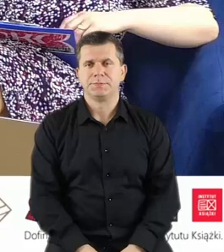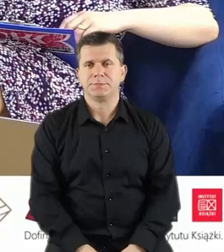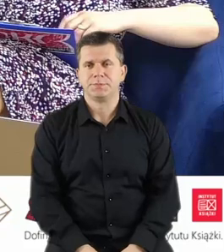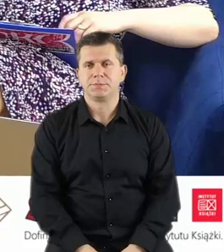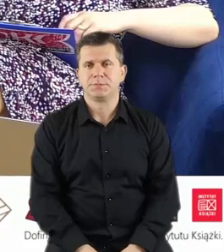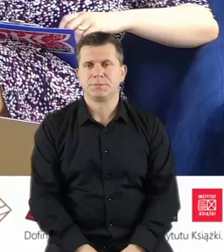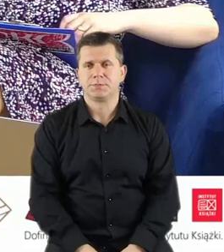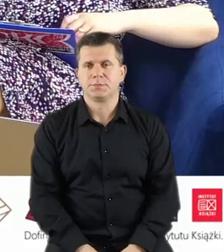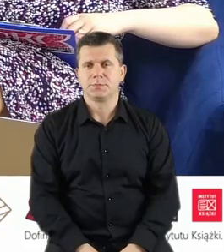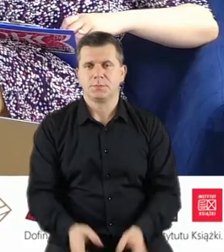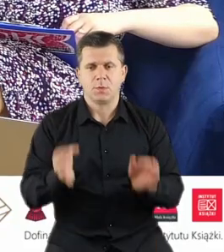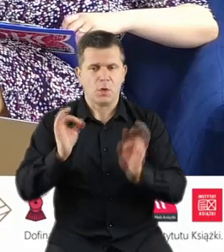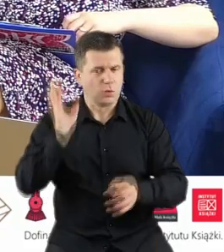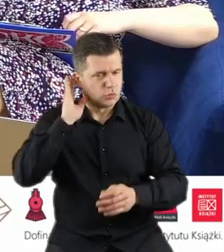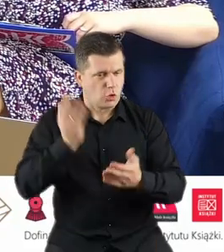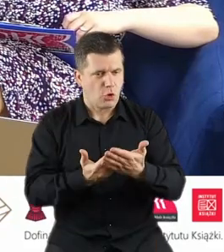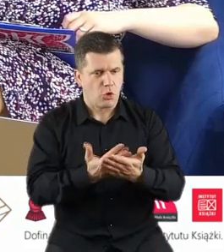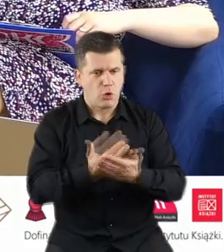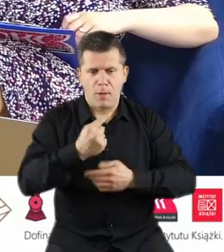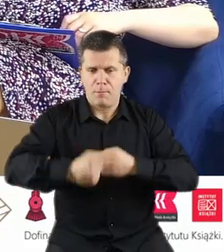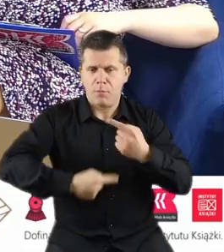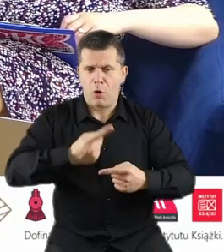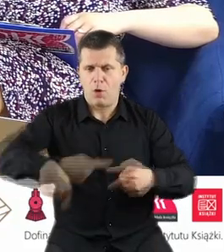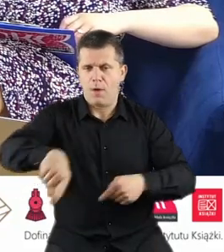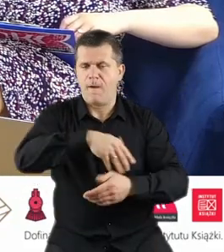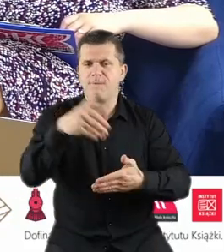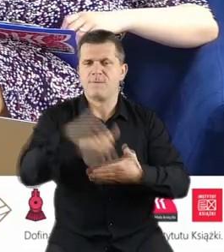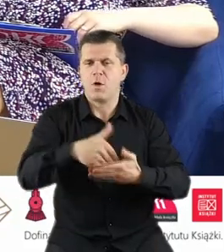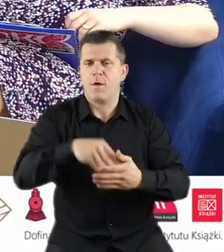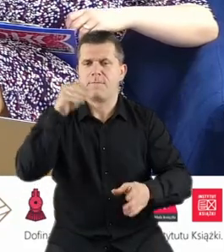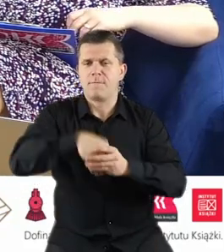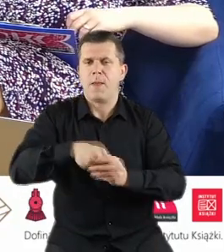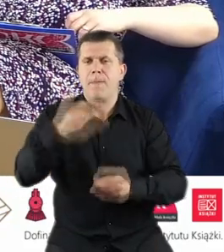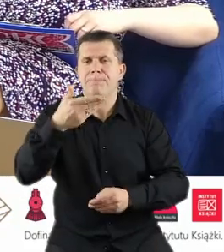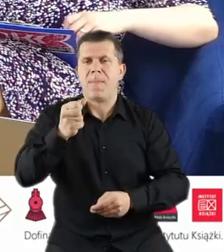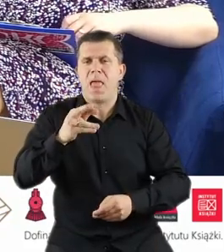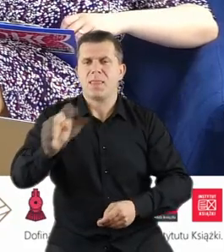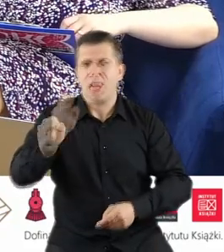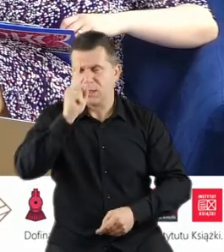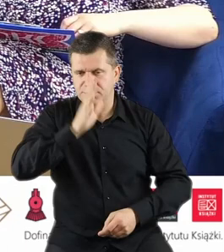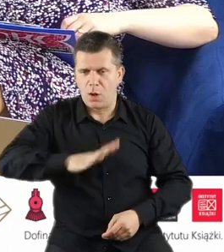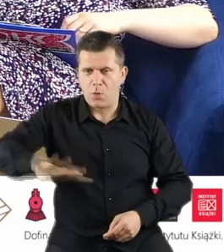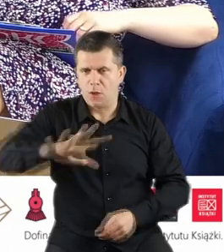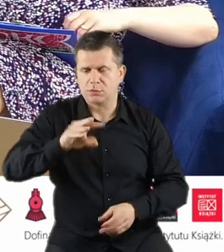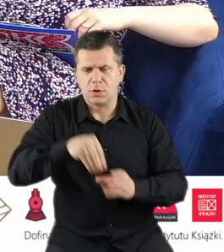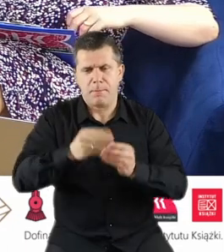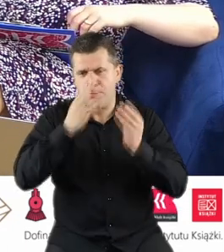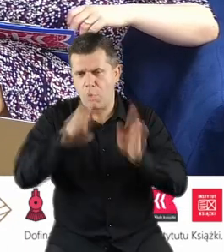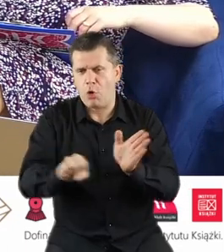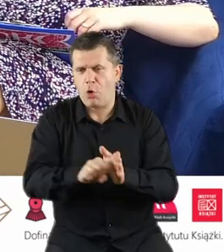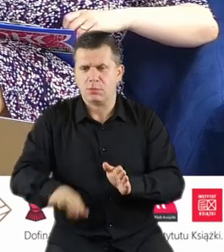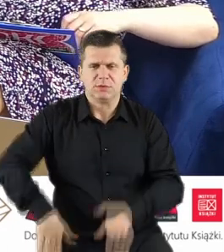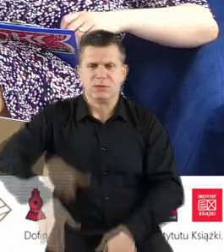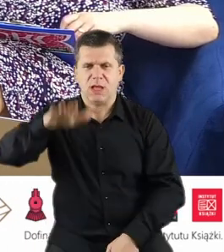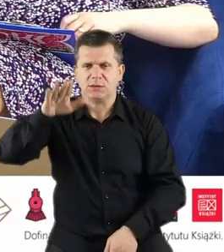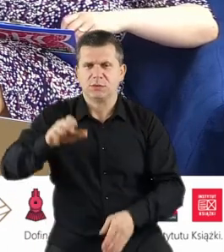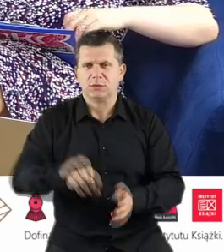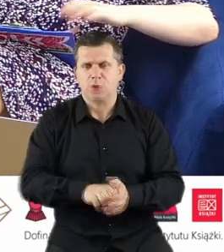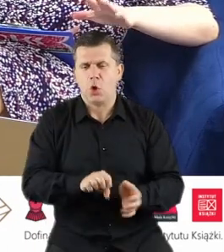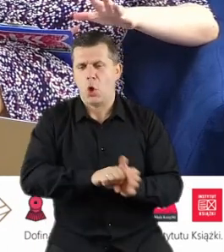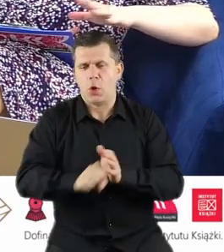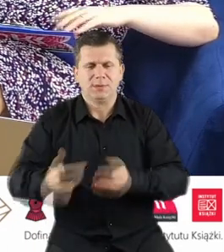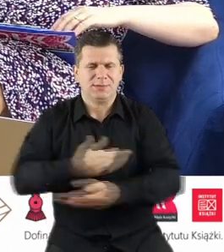Rośnie w tej chwili pokolenie osób, które wychowują się w mediach społecznościowych i są pokazywane tam w ogóle od dziecka, Tak. właściwie od zarodka, bo mamy